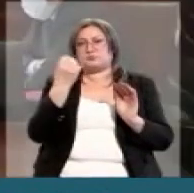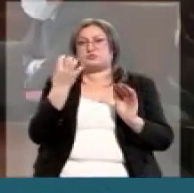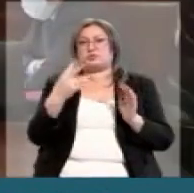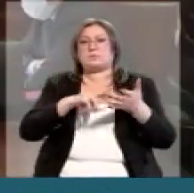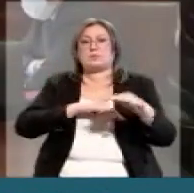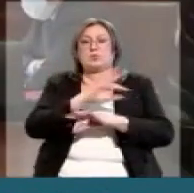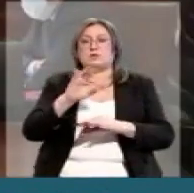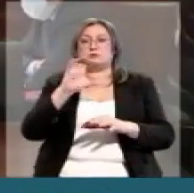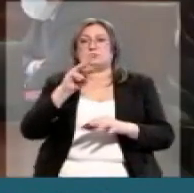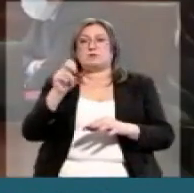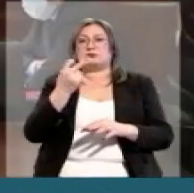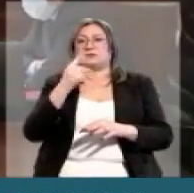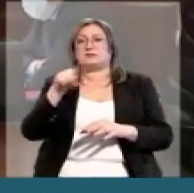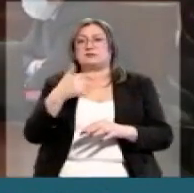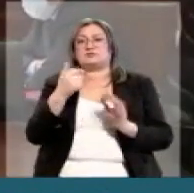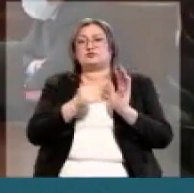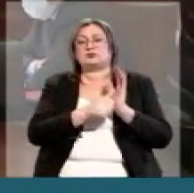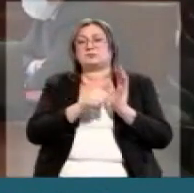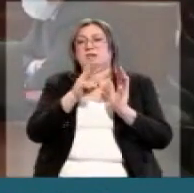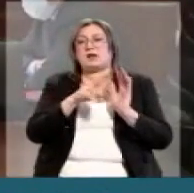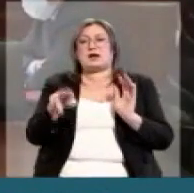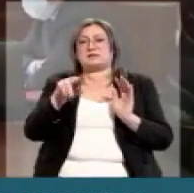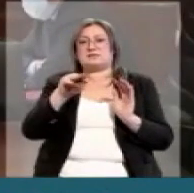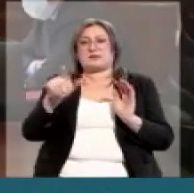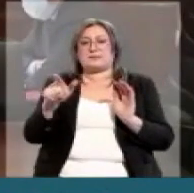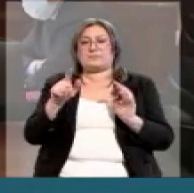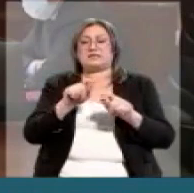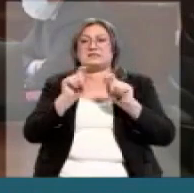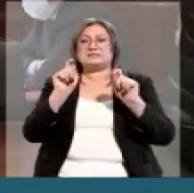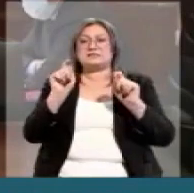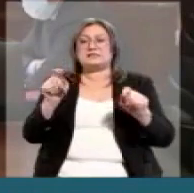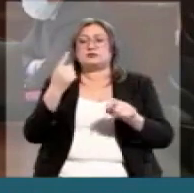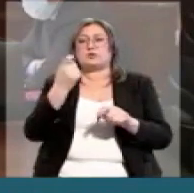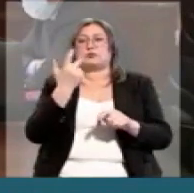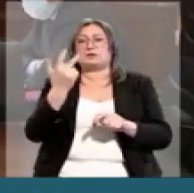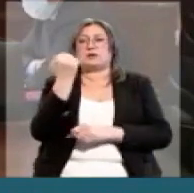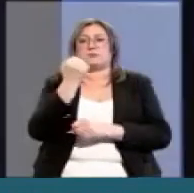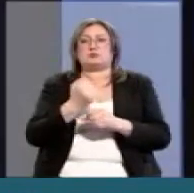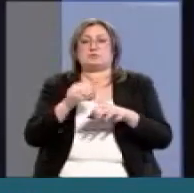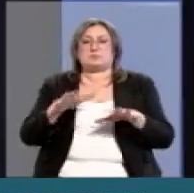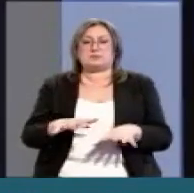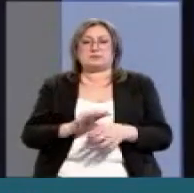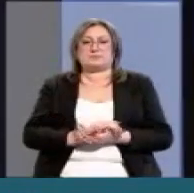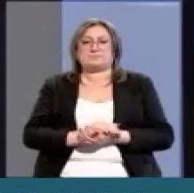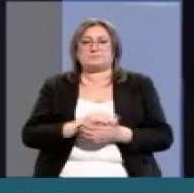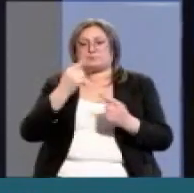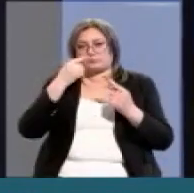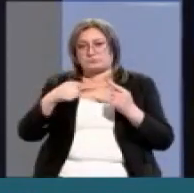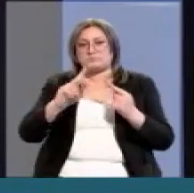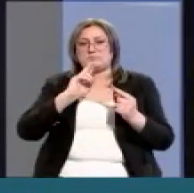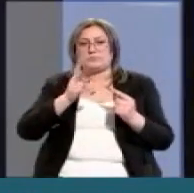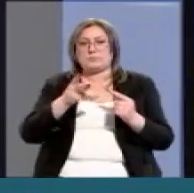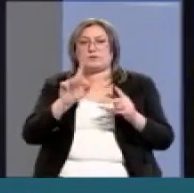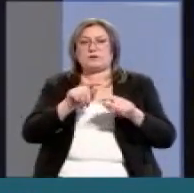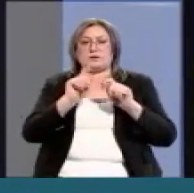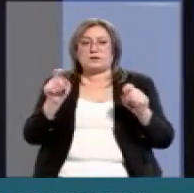14 проектов на сумму 13,6 миллиардов тенге. С созданием 103 рабочих мест. В ближайшие два года появится